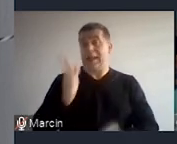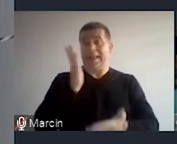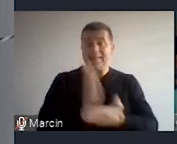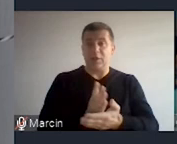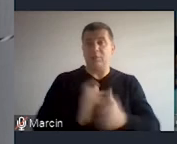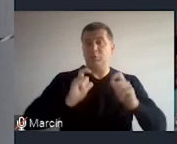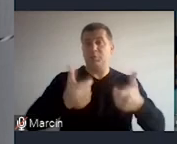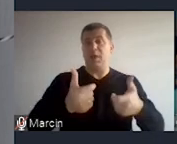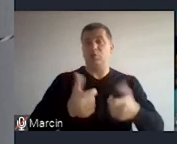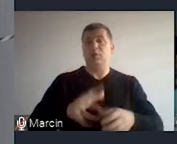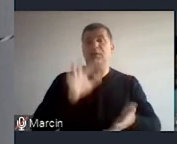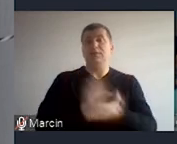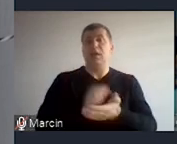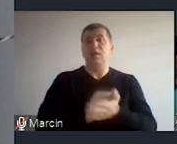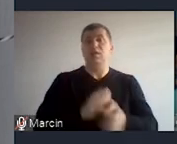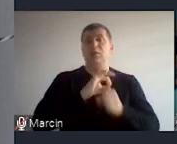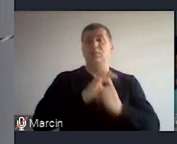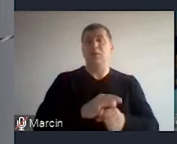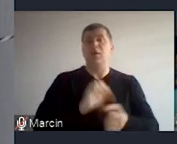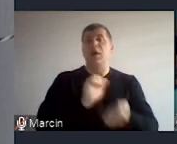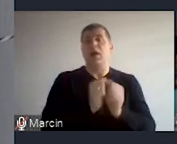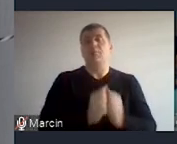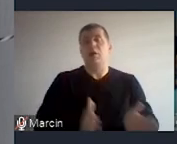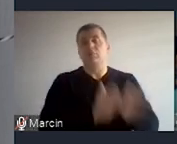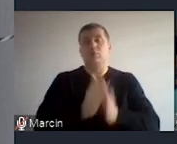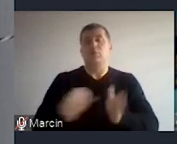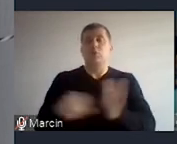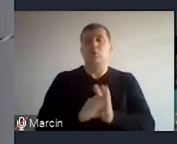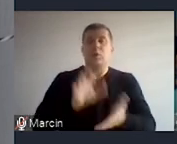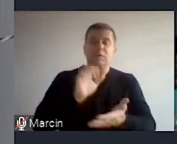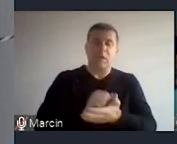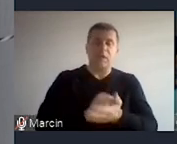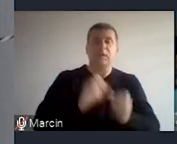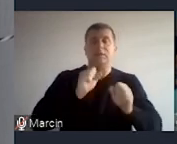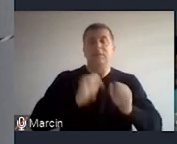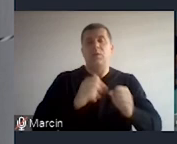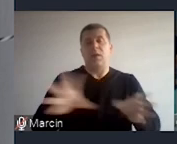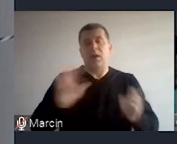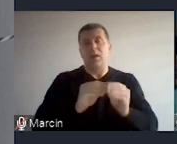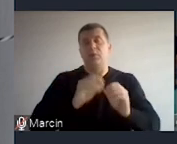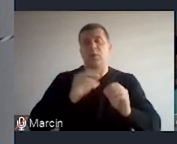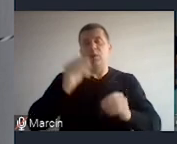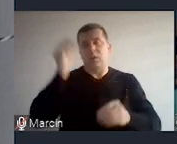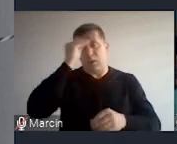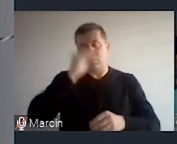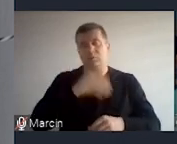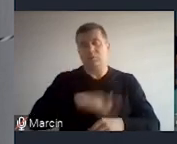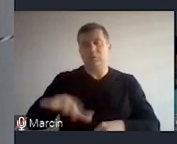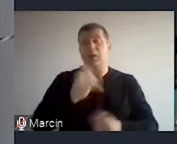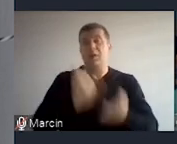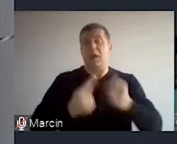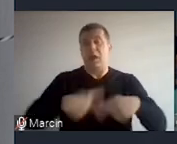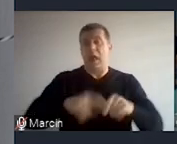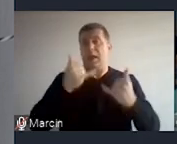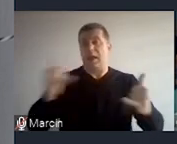w przypadku zajęć, które prowadzą, albo przygotowania się do zajęć i działań z uczniami. Gdyby mieli realizować inne obowiązki,